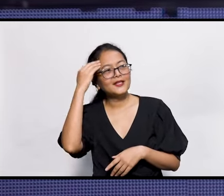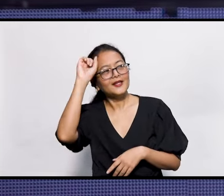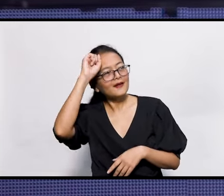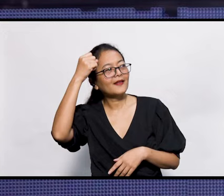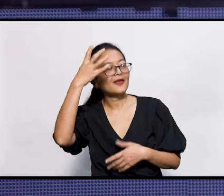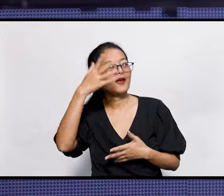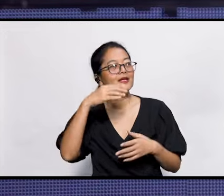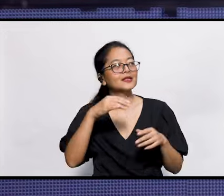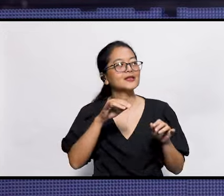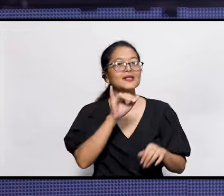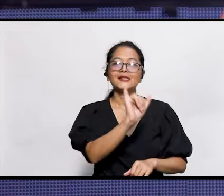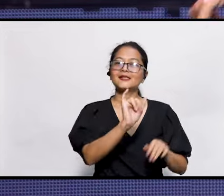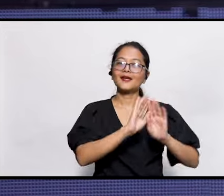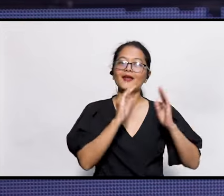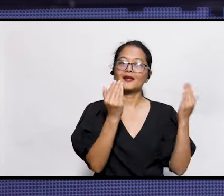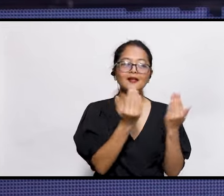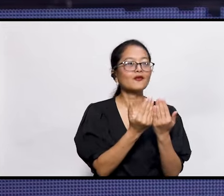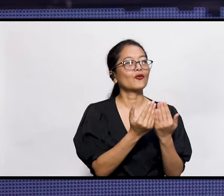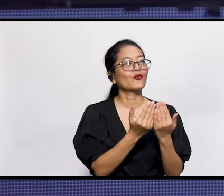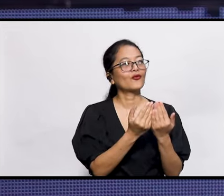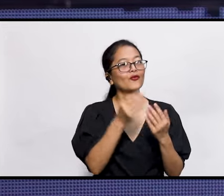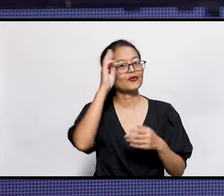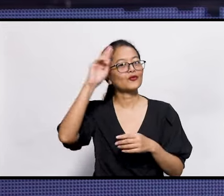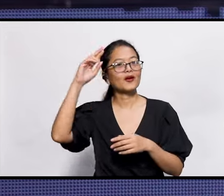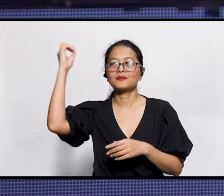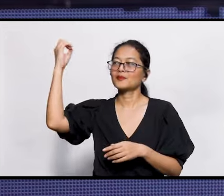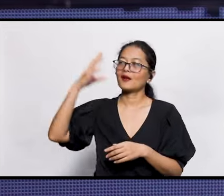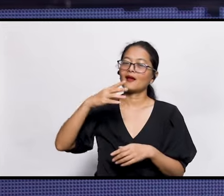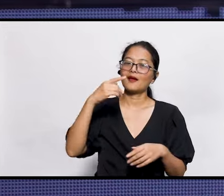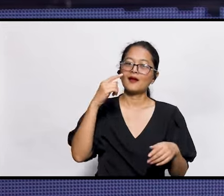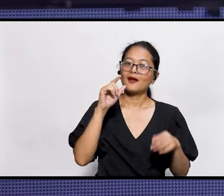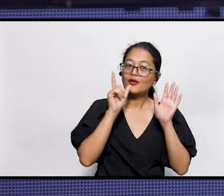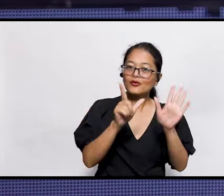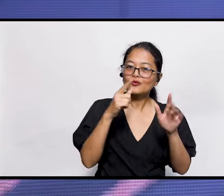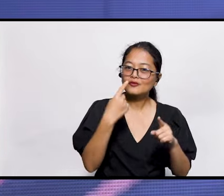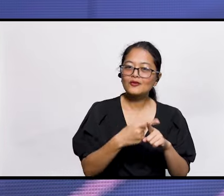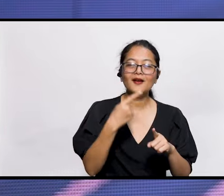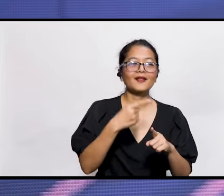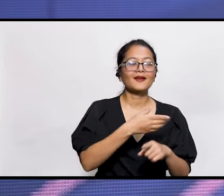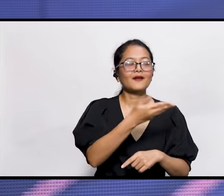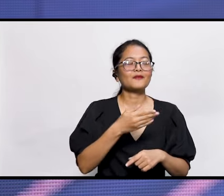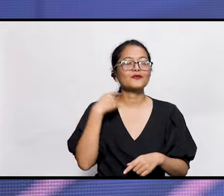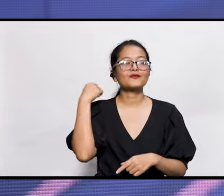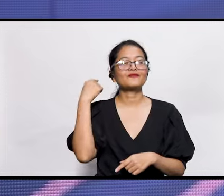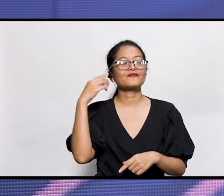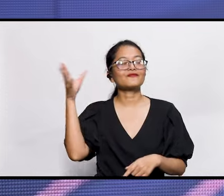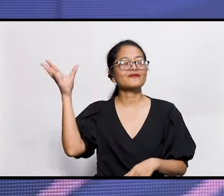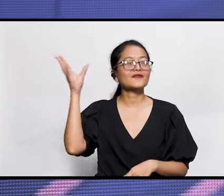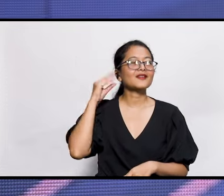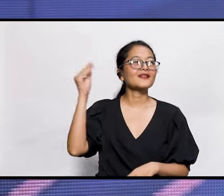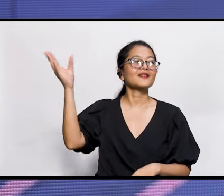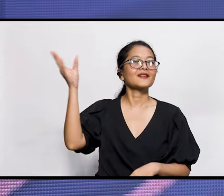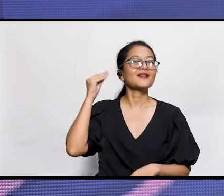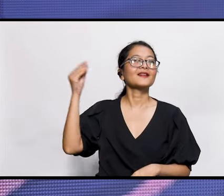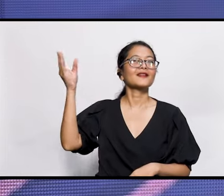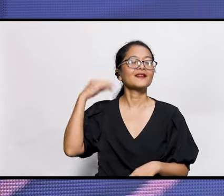sudah lama sebenarnya tujuh kali aja kamu same you dengerin same kamu dengerin same kamu